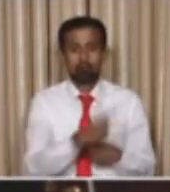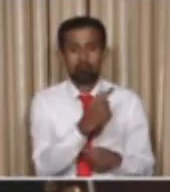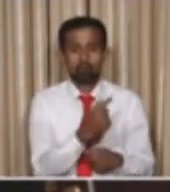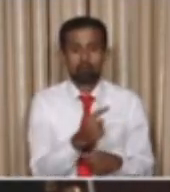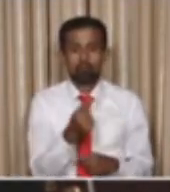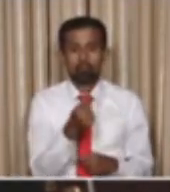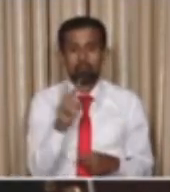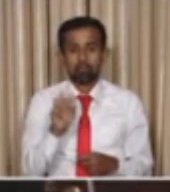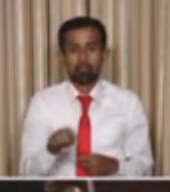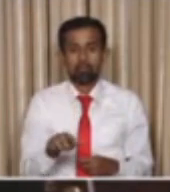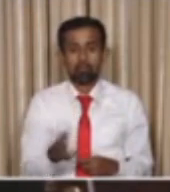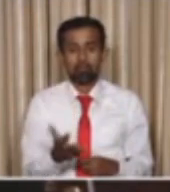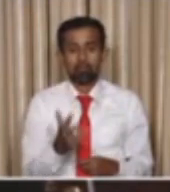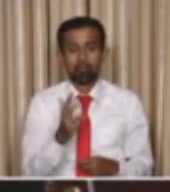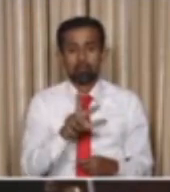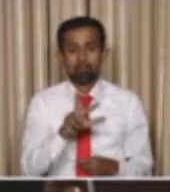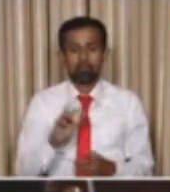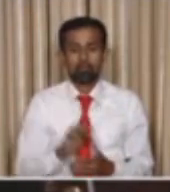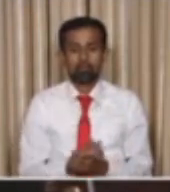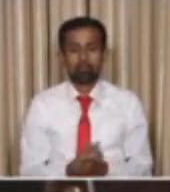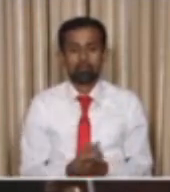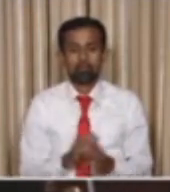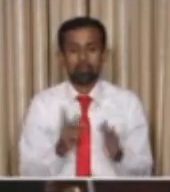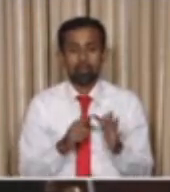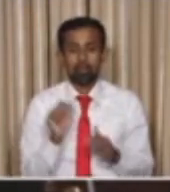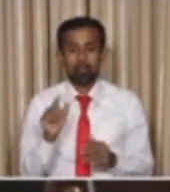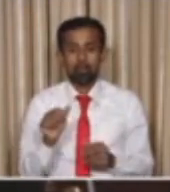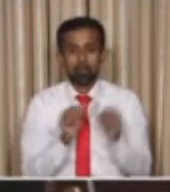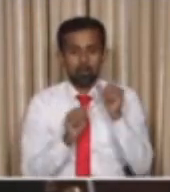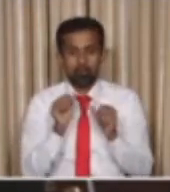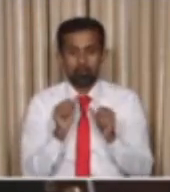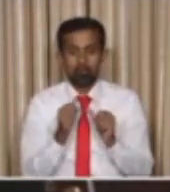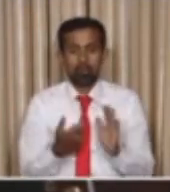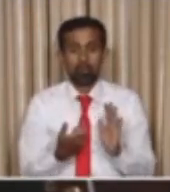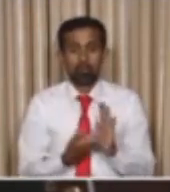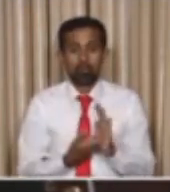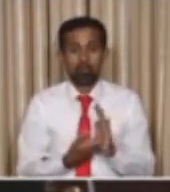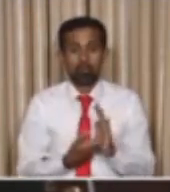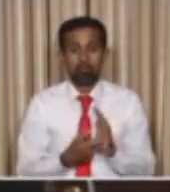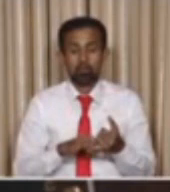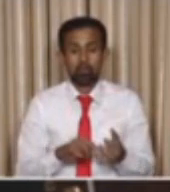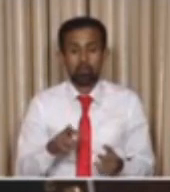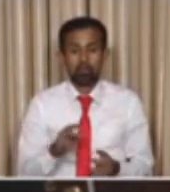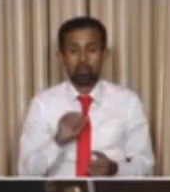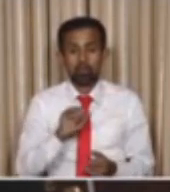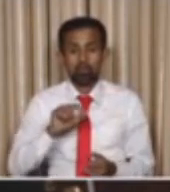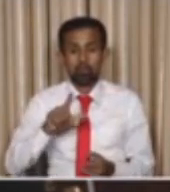රුපියල් 13780කට ඔබතුමාගේ කාලේ අවශ්‍ය එපෝ කියන ඖෂධය රුපියල් 267කට අරගෙන